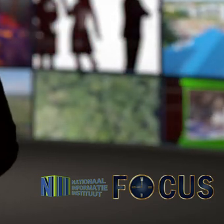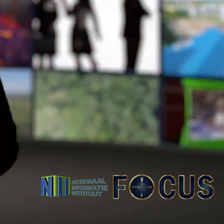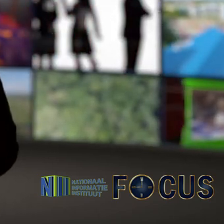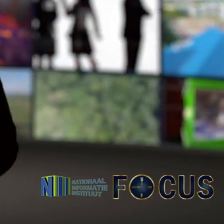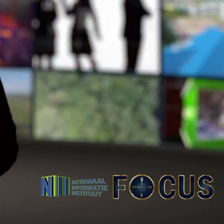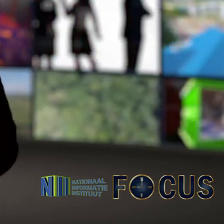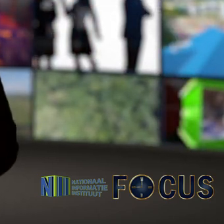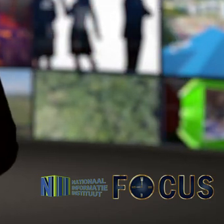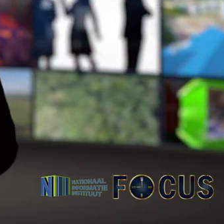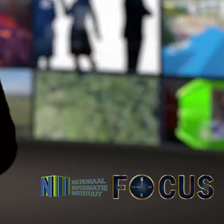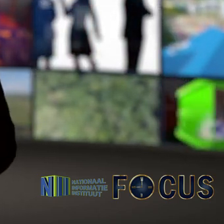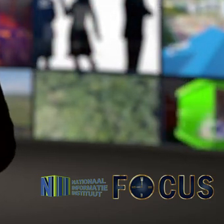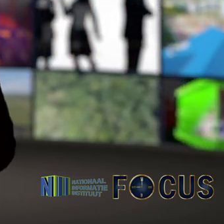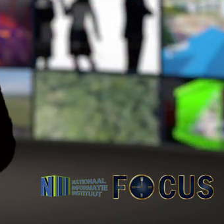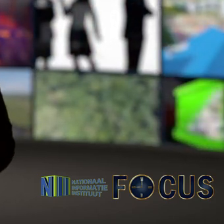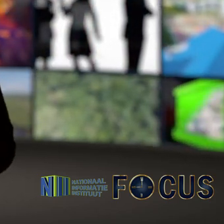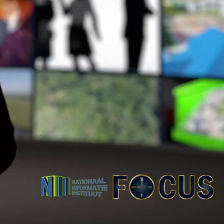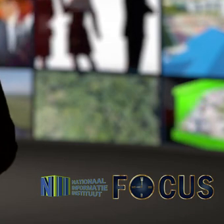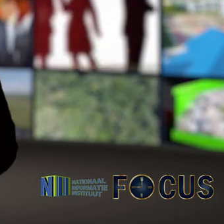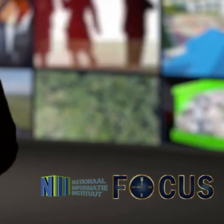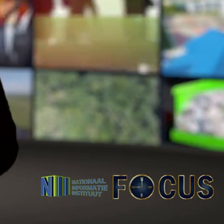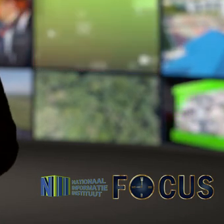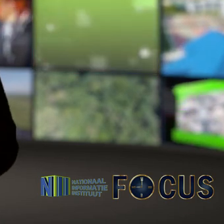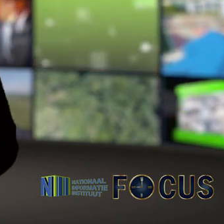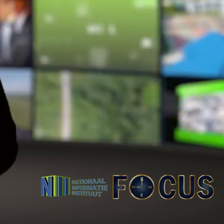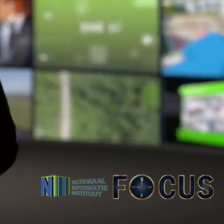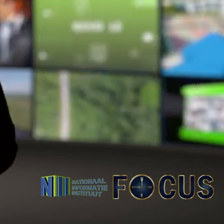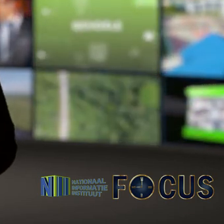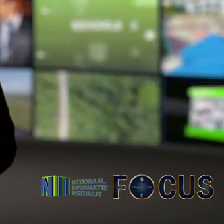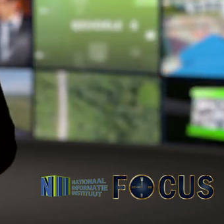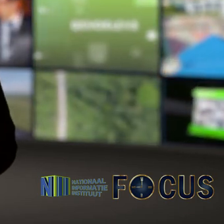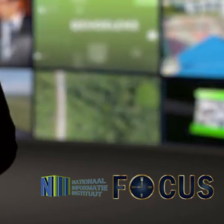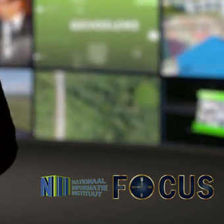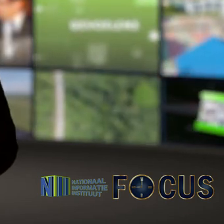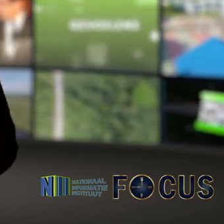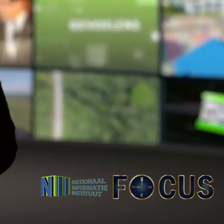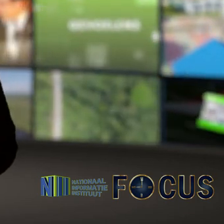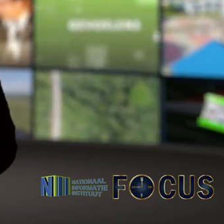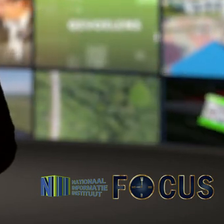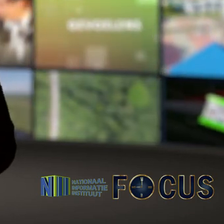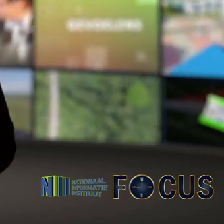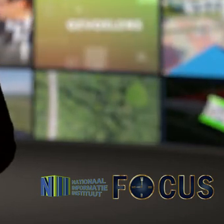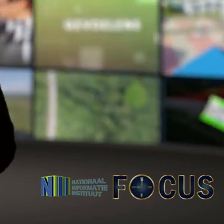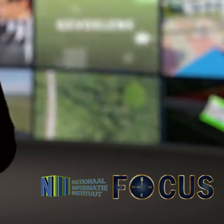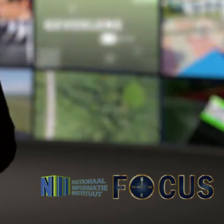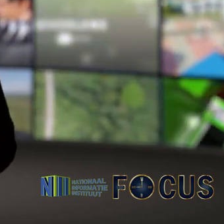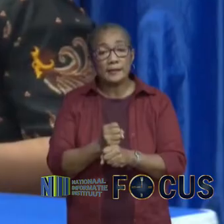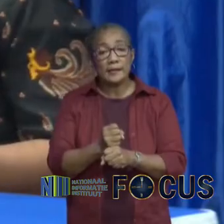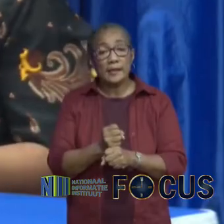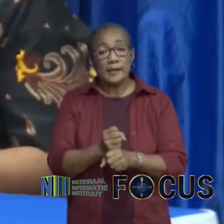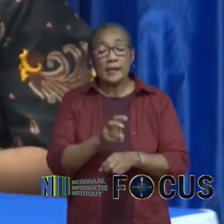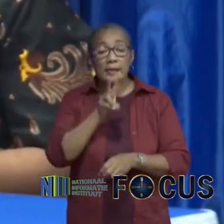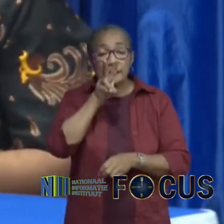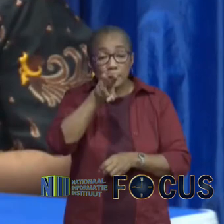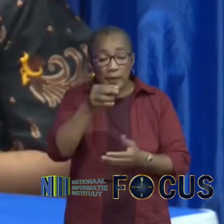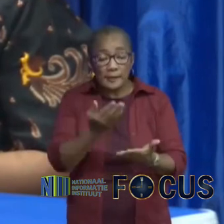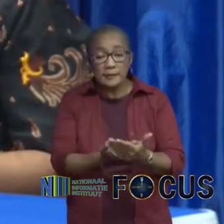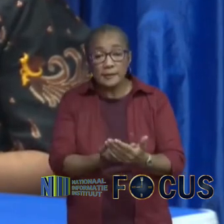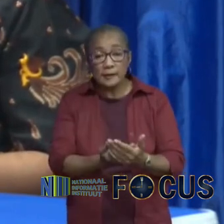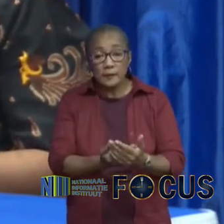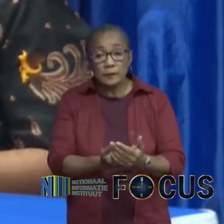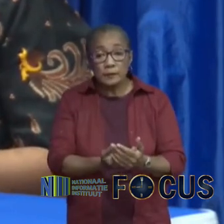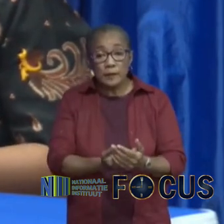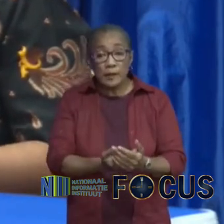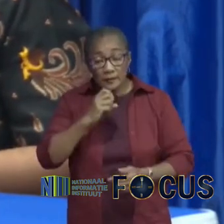van woensdag 24 juni, waarbij het ministerie van Arbeid ingaat op actuele vraagstukken. Indien een